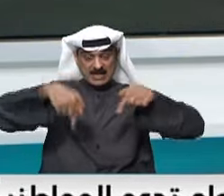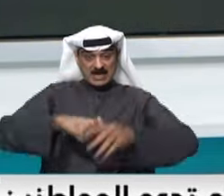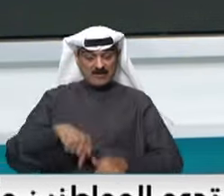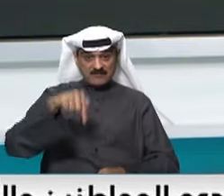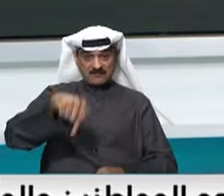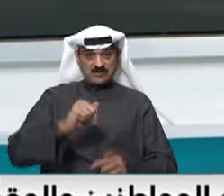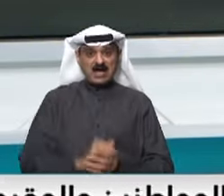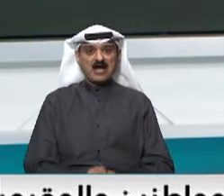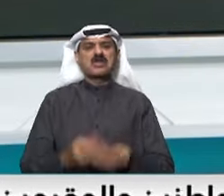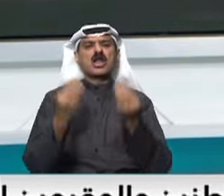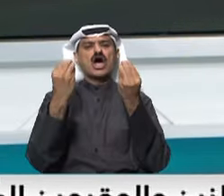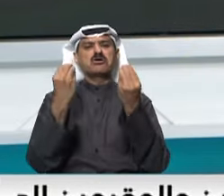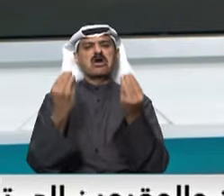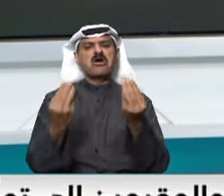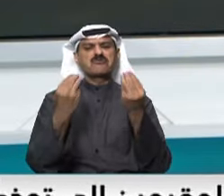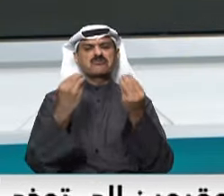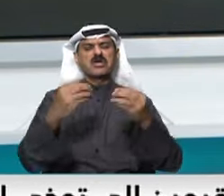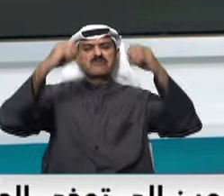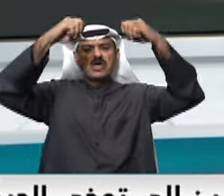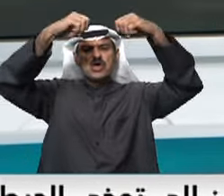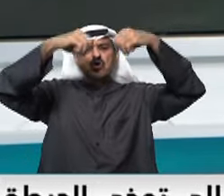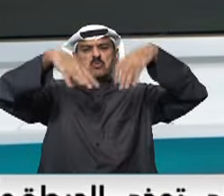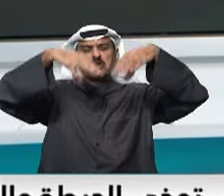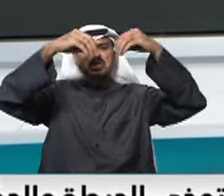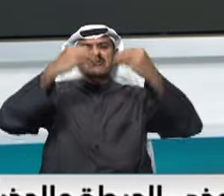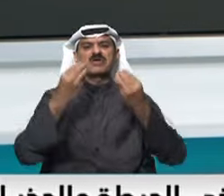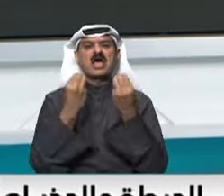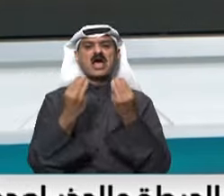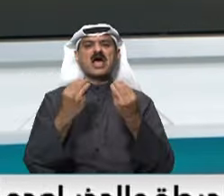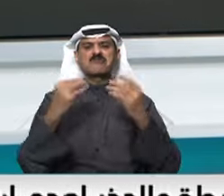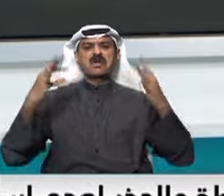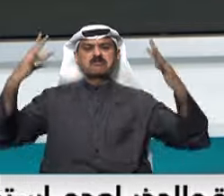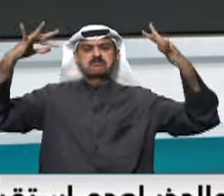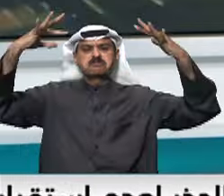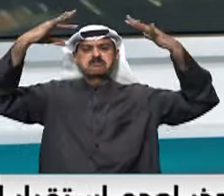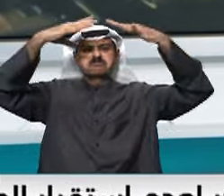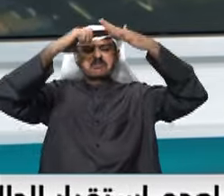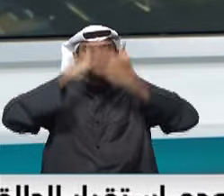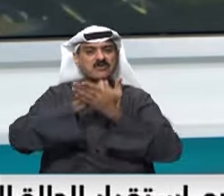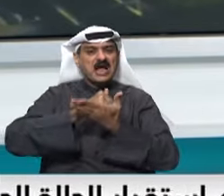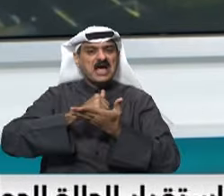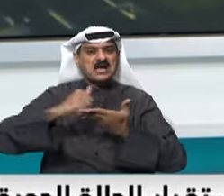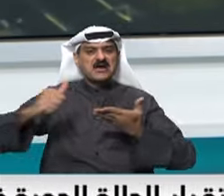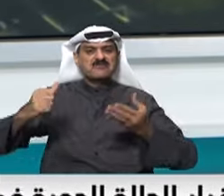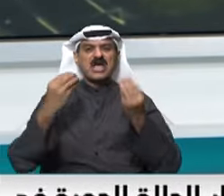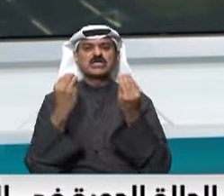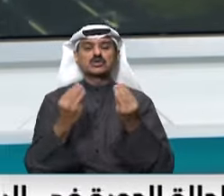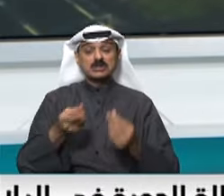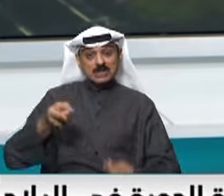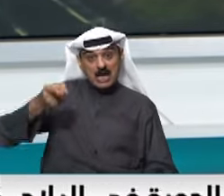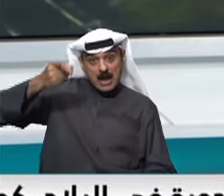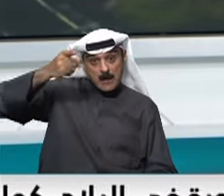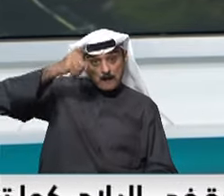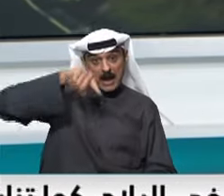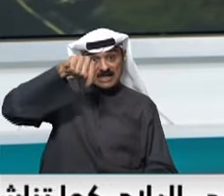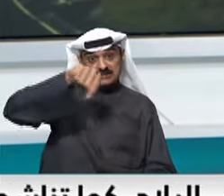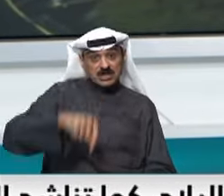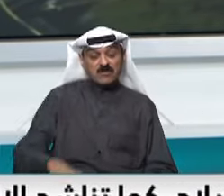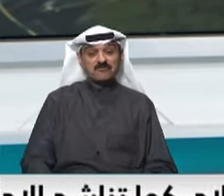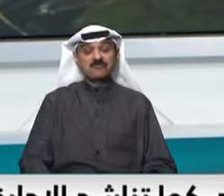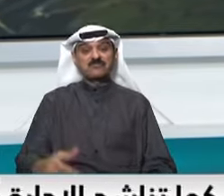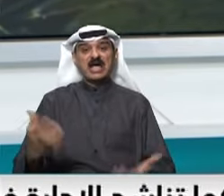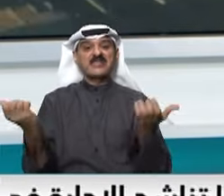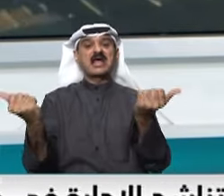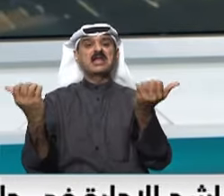الأجواء بالاستقرار، كذلك فرص الأمطار وكميات السحب تقل تدريجيا. باكر إن شاء الله في يوم الأربعاء